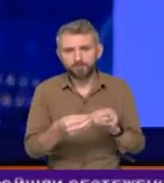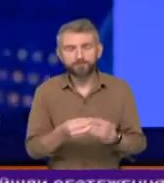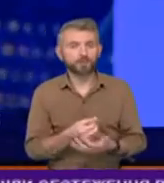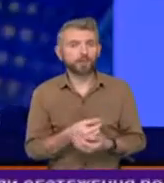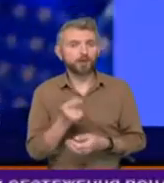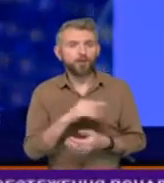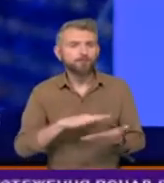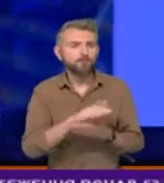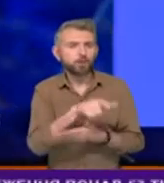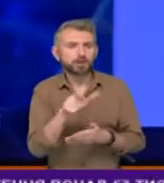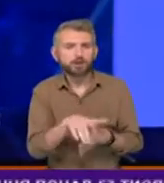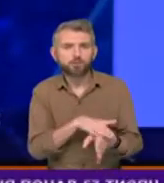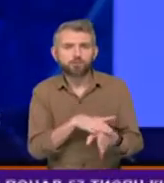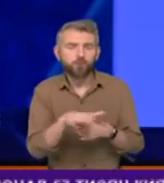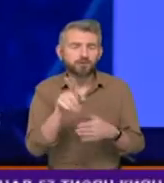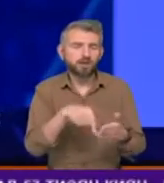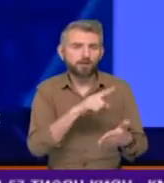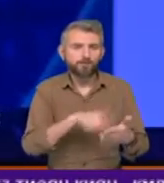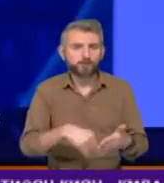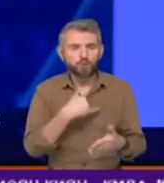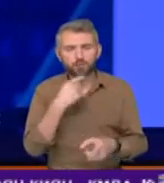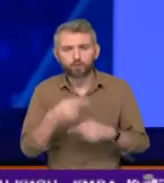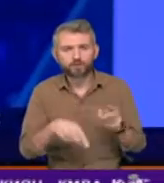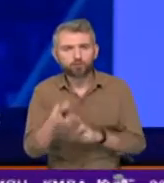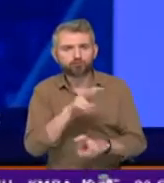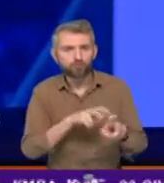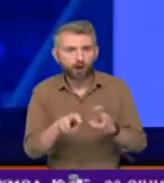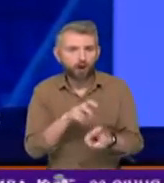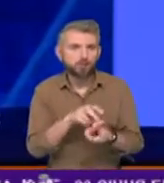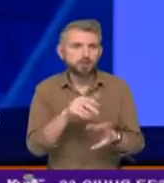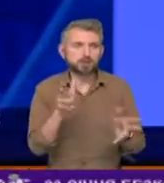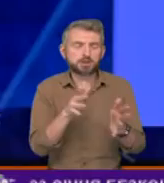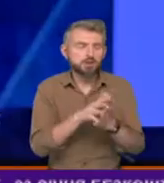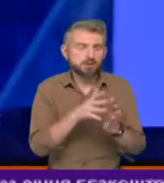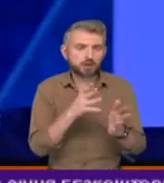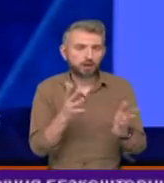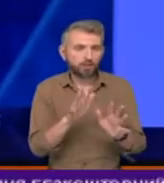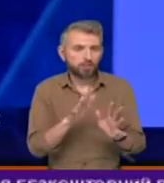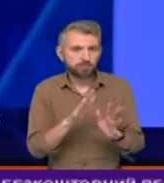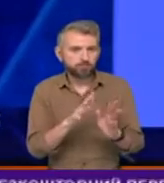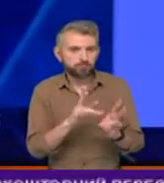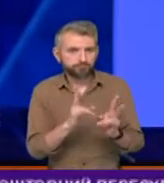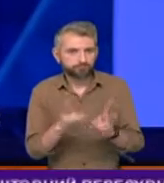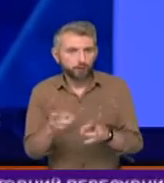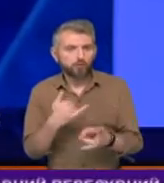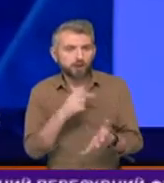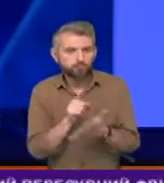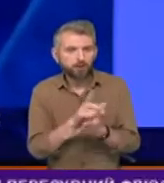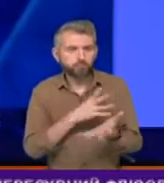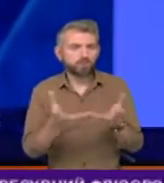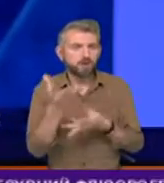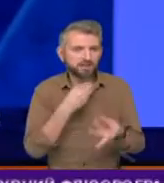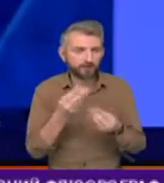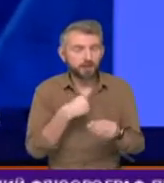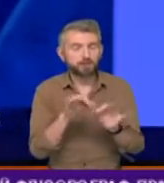же в політиках повна невіра. У нас постійно шукають підступи. От зараз одна Подвох. Політична, ну, сила. Та, точно. В нас мають бути фальсифікації. Транзит. Я вже